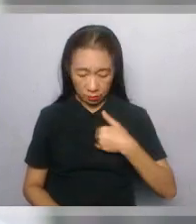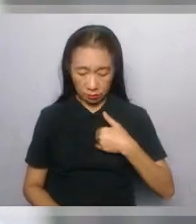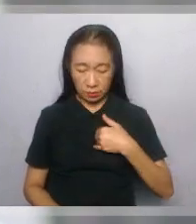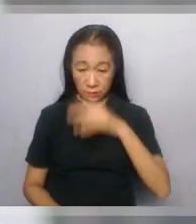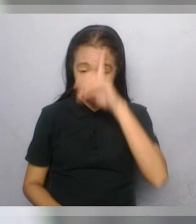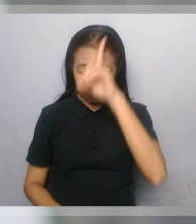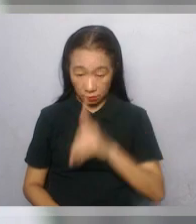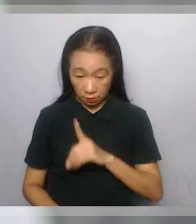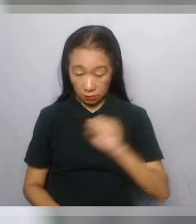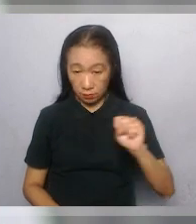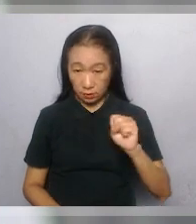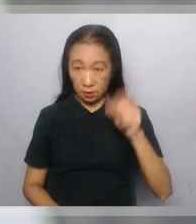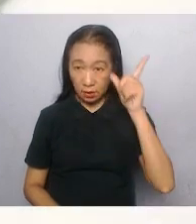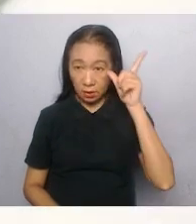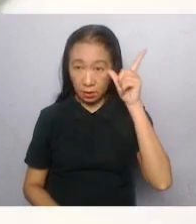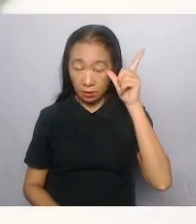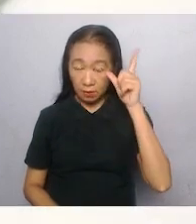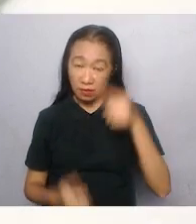si Leo.